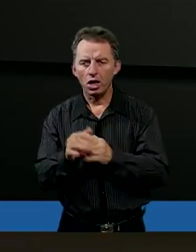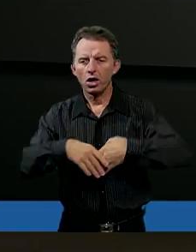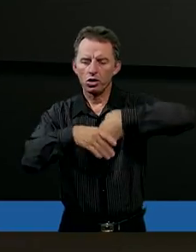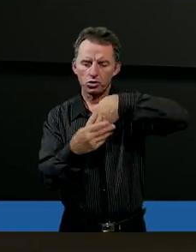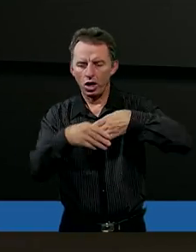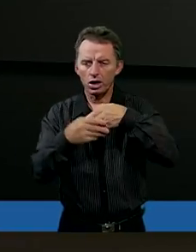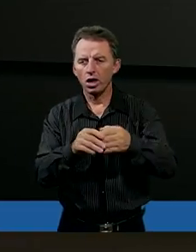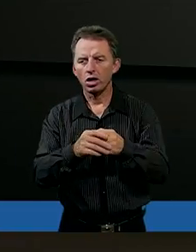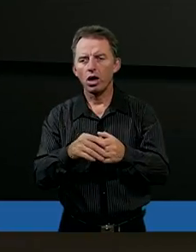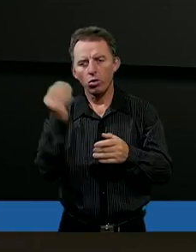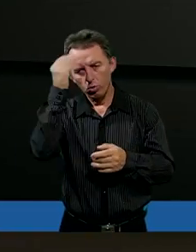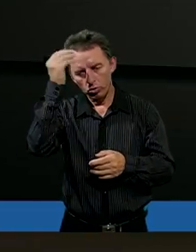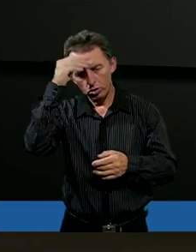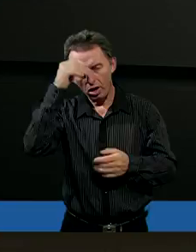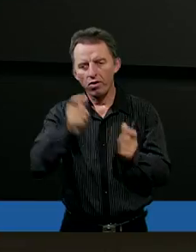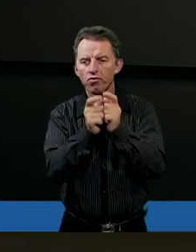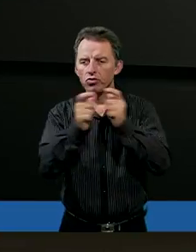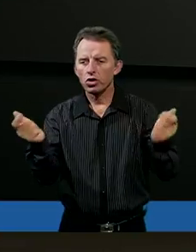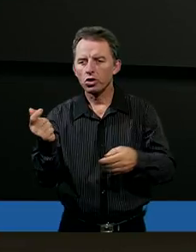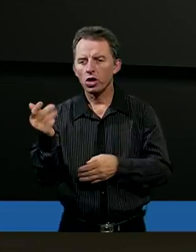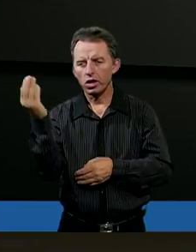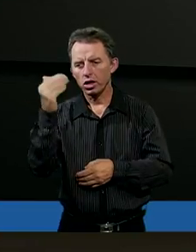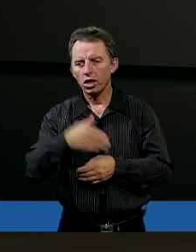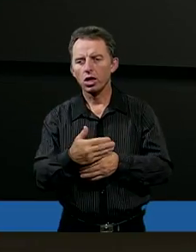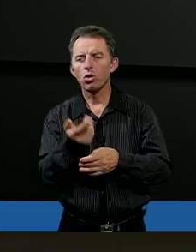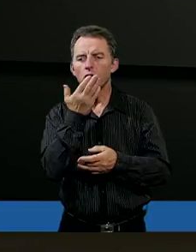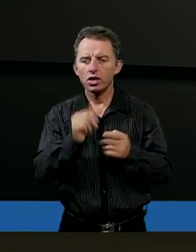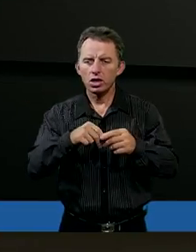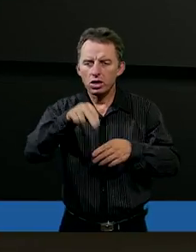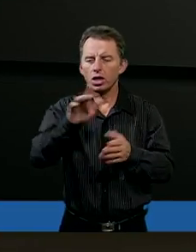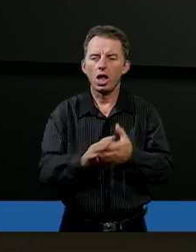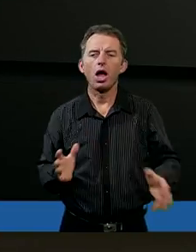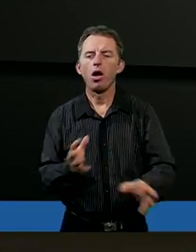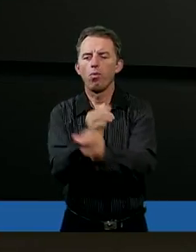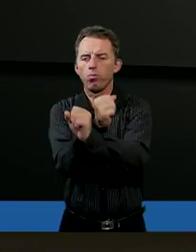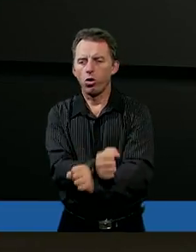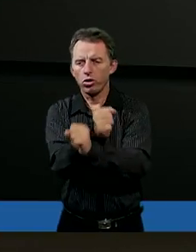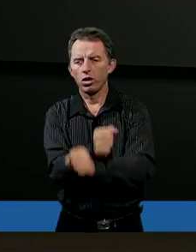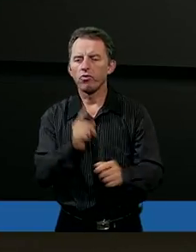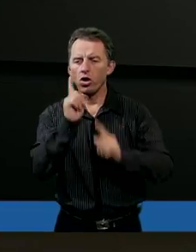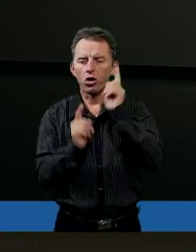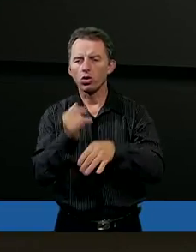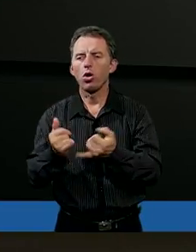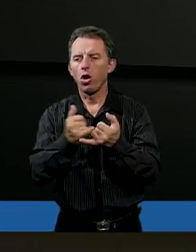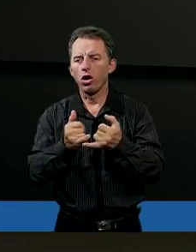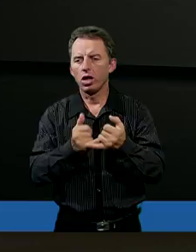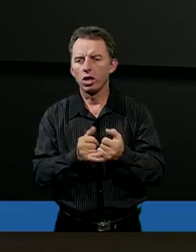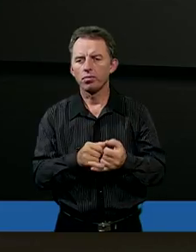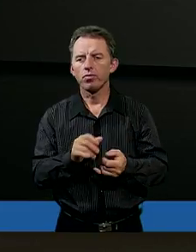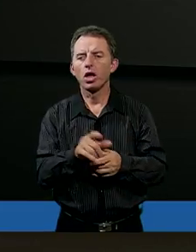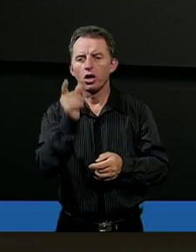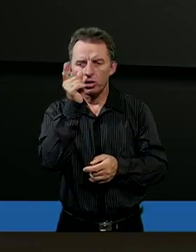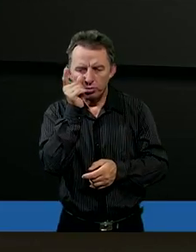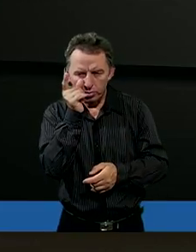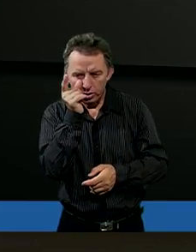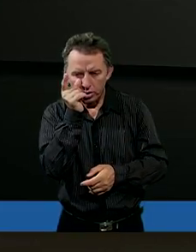się z uczniami w Wieczerniku, to powiedział, czy idąc już na pojmanie do Ogrodu Oliwnego, powiedział, na świecie